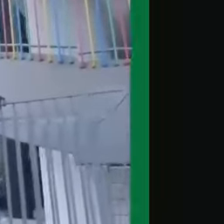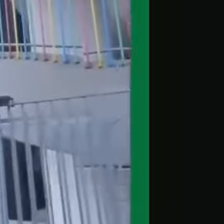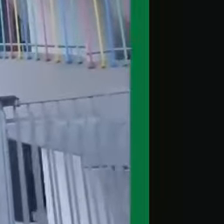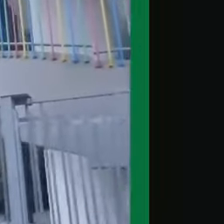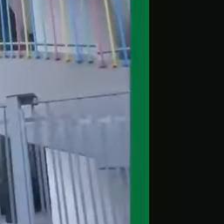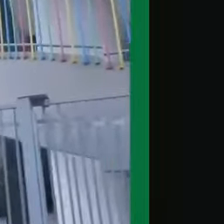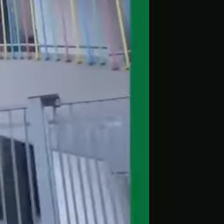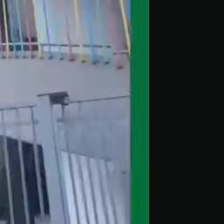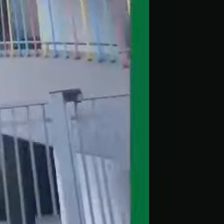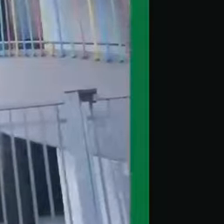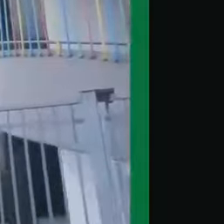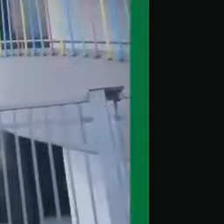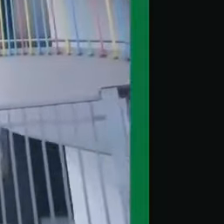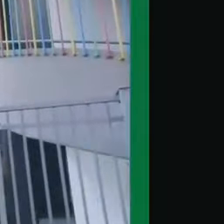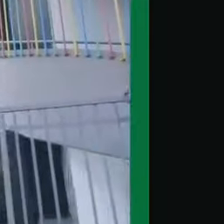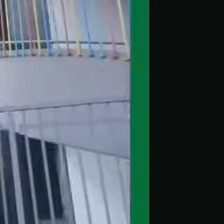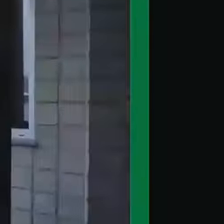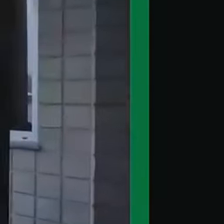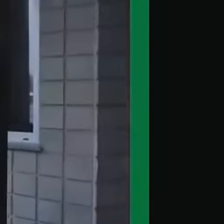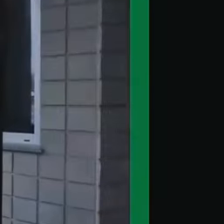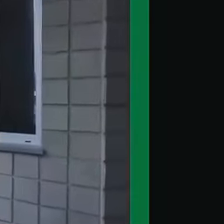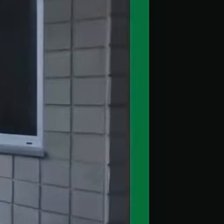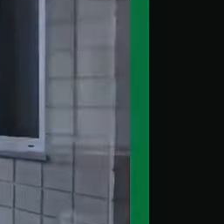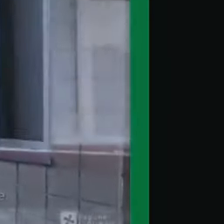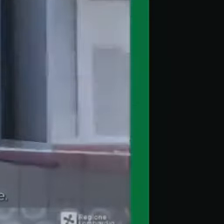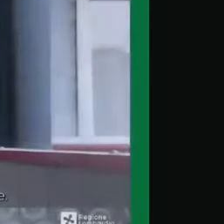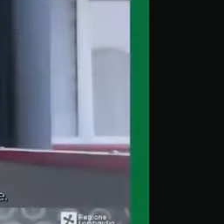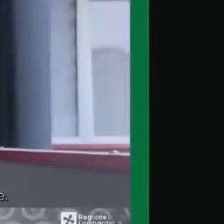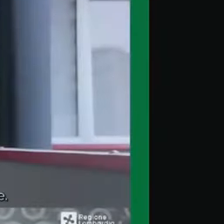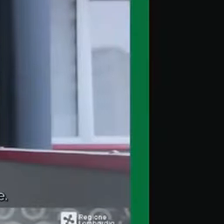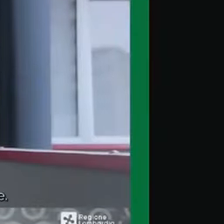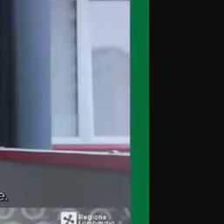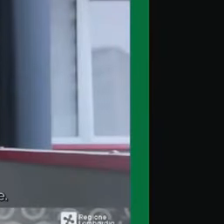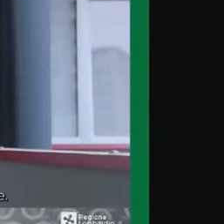could have gone anywhere, been anyone.